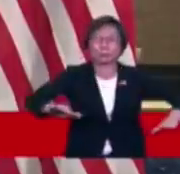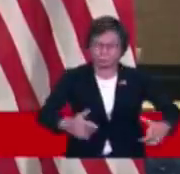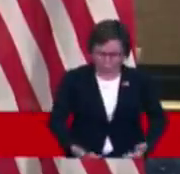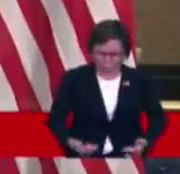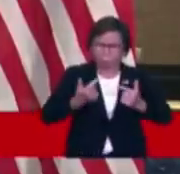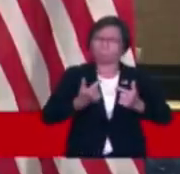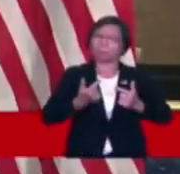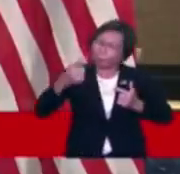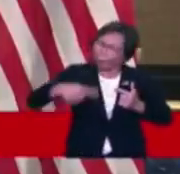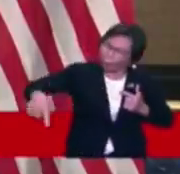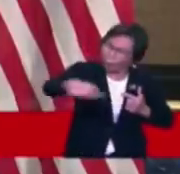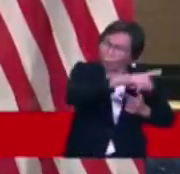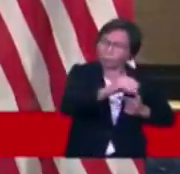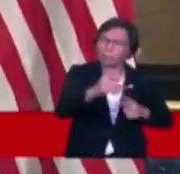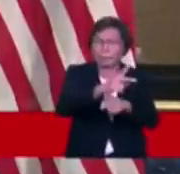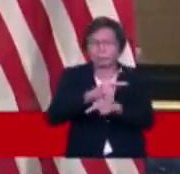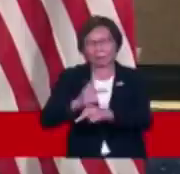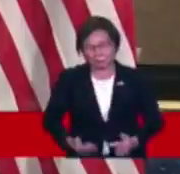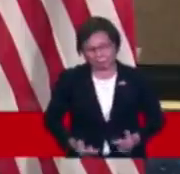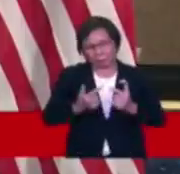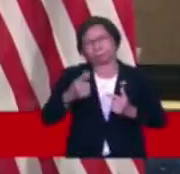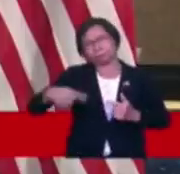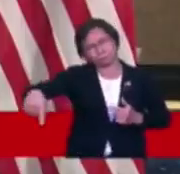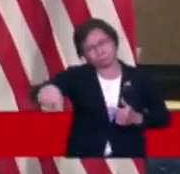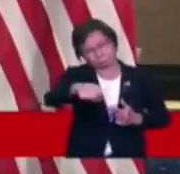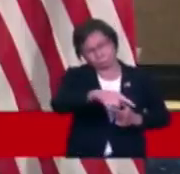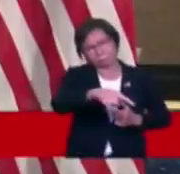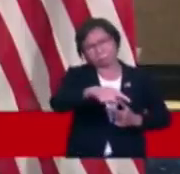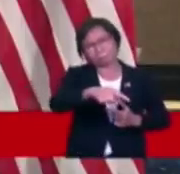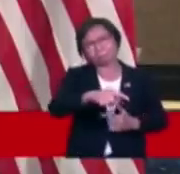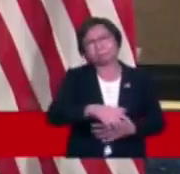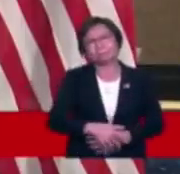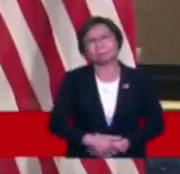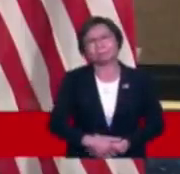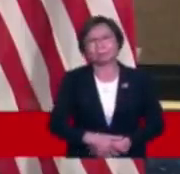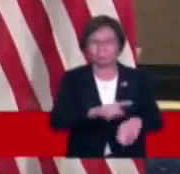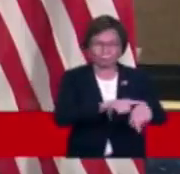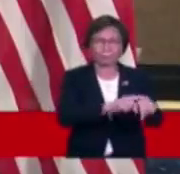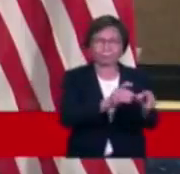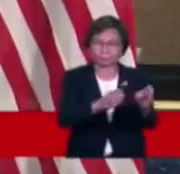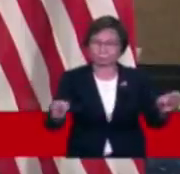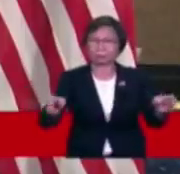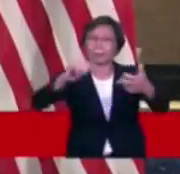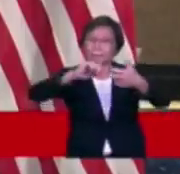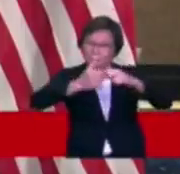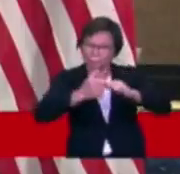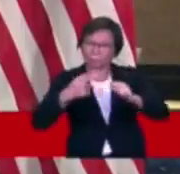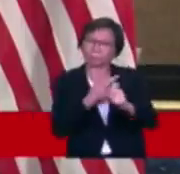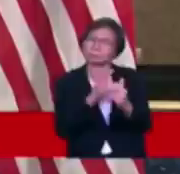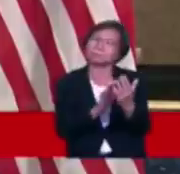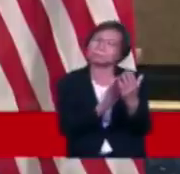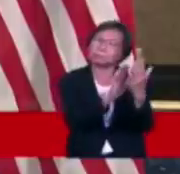nyawa dan melindungi kehidupan saudara dan saudari sekalian dalam tempoh krisis yang masih kita